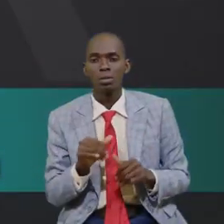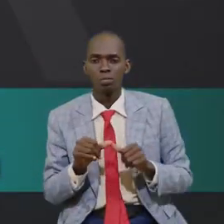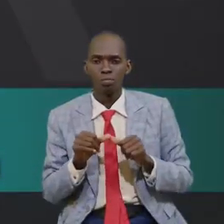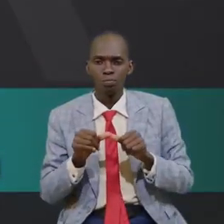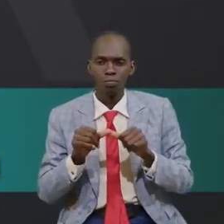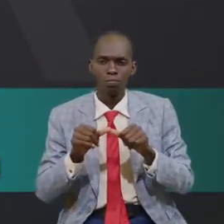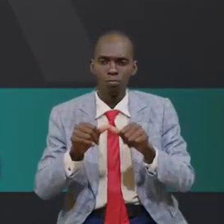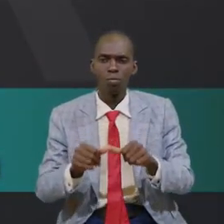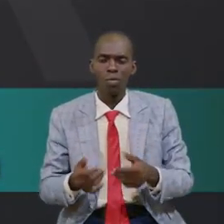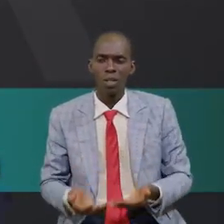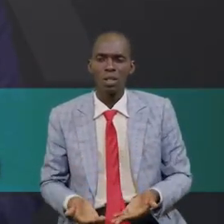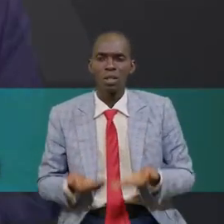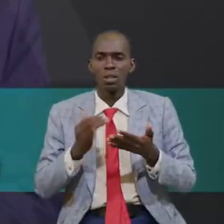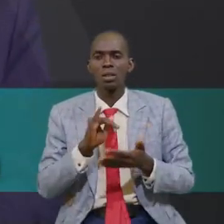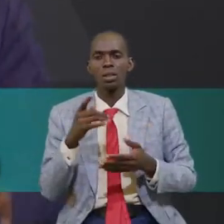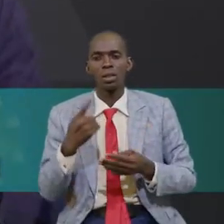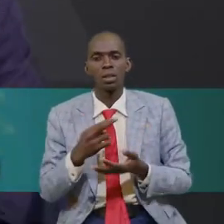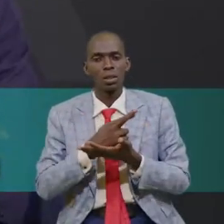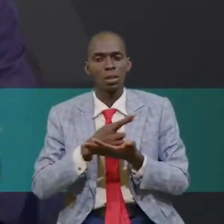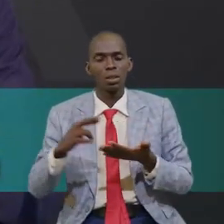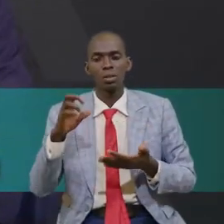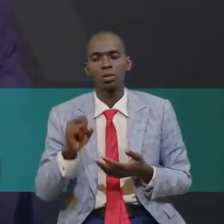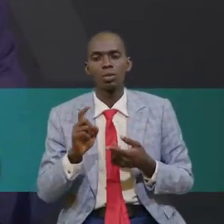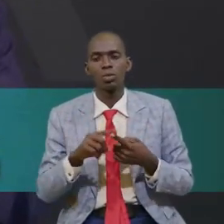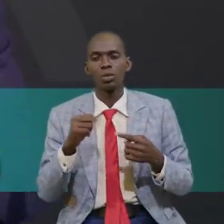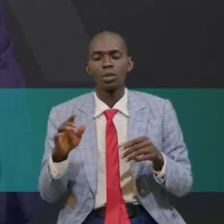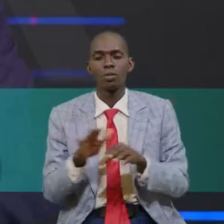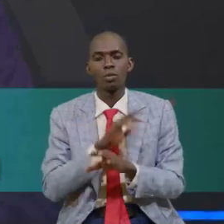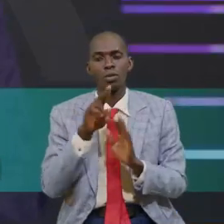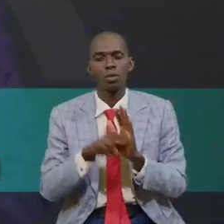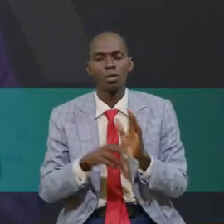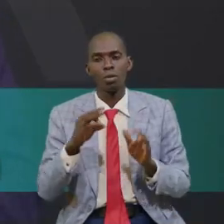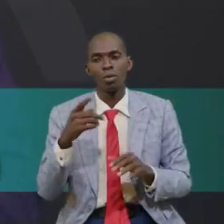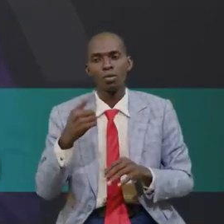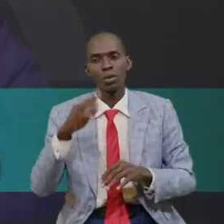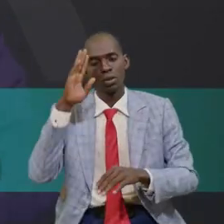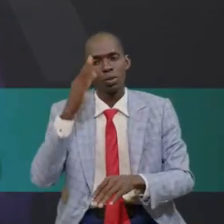susciter avec persévérance les justes à la plénitude du Fils.